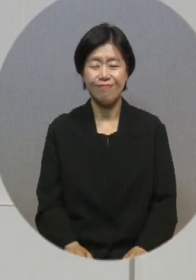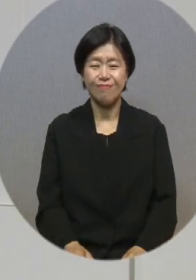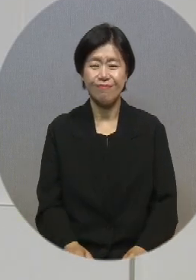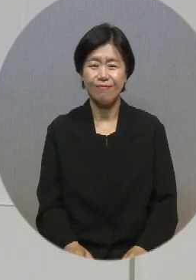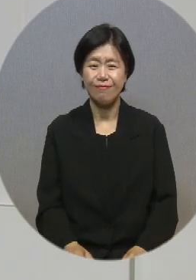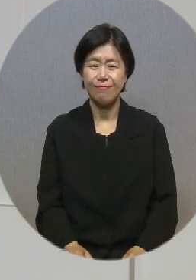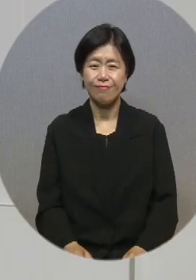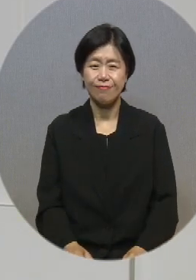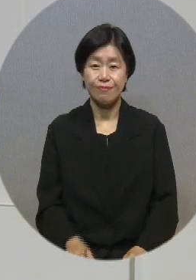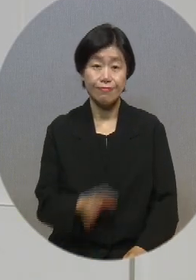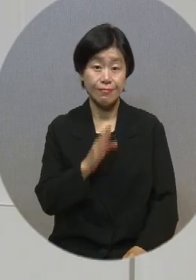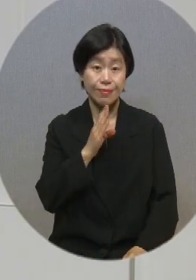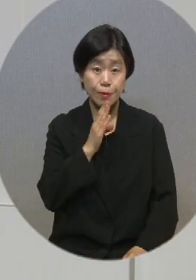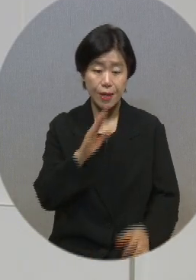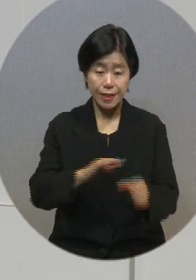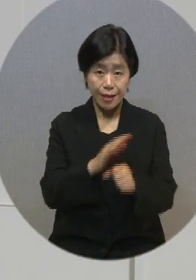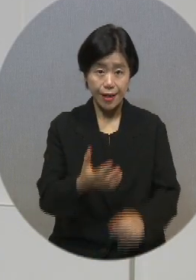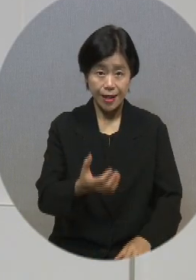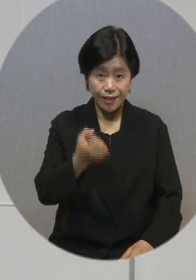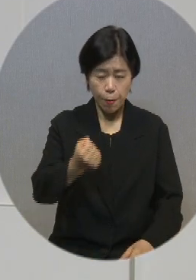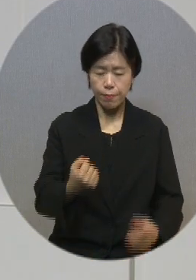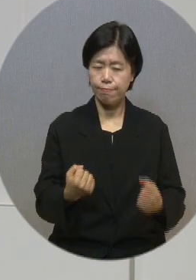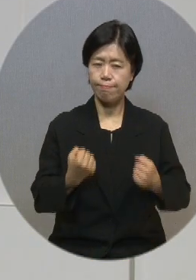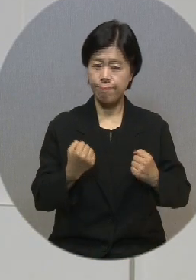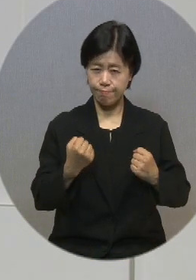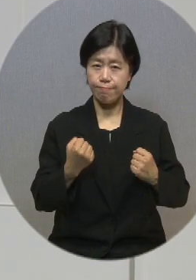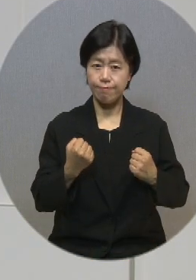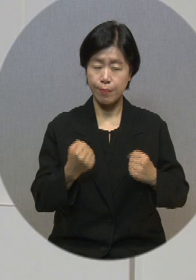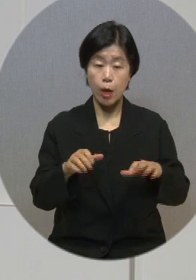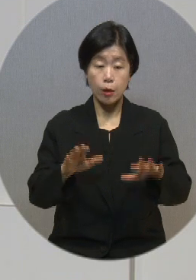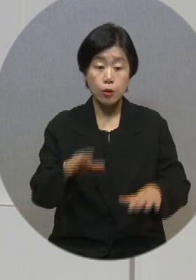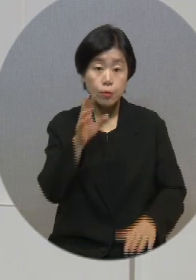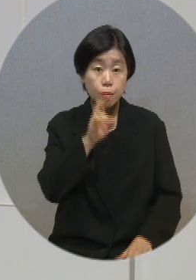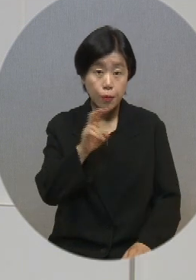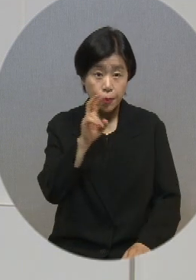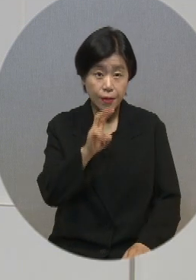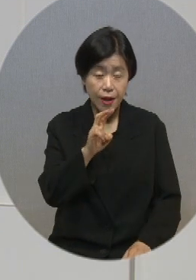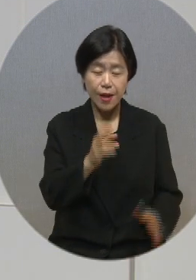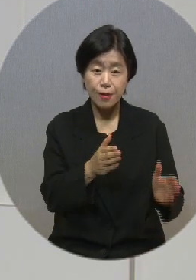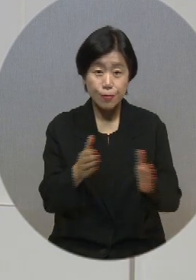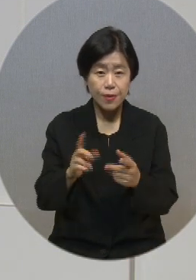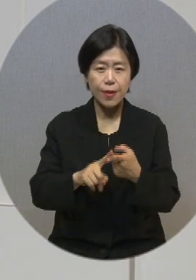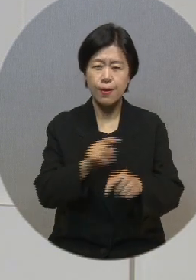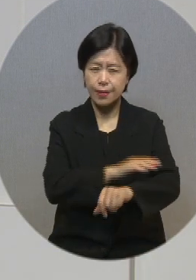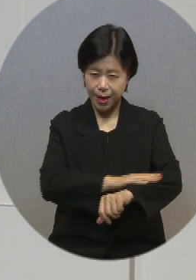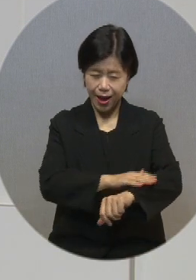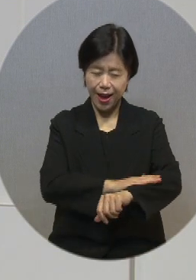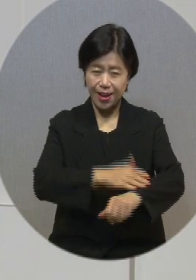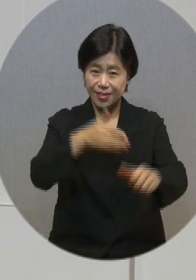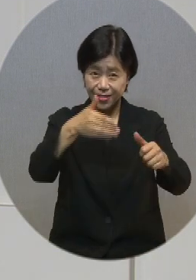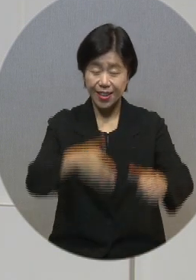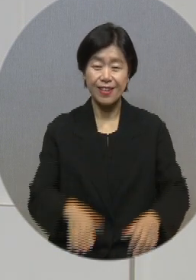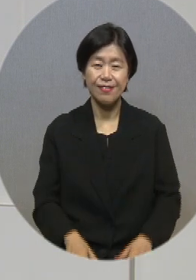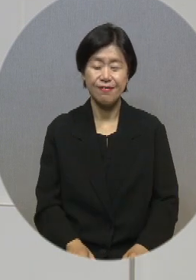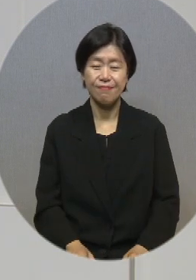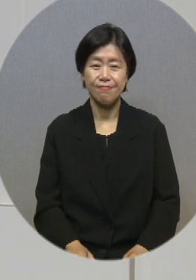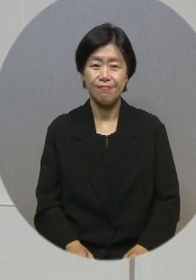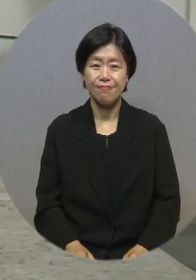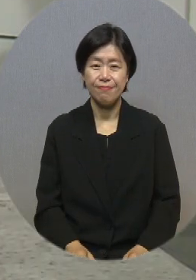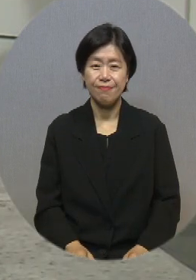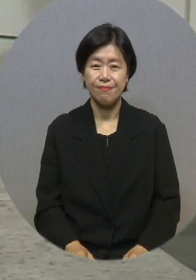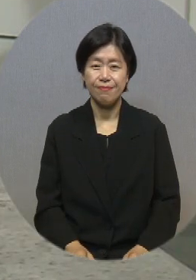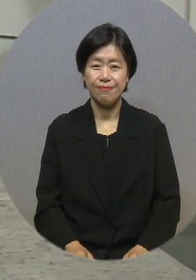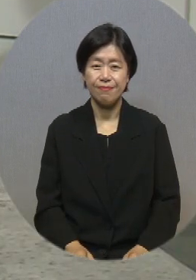정말 그 사랑으로 힘내셔서 준비하신 노래, 백지영의 잊지 말아요. 잘 불러주시기